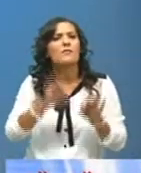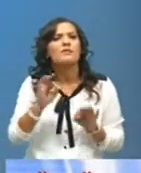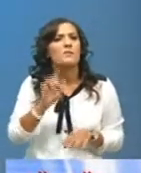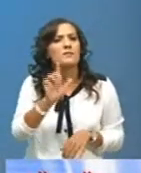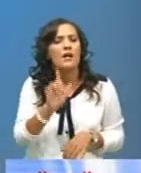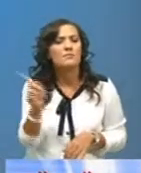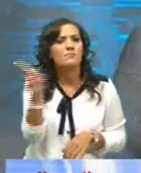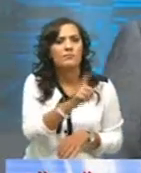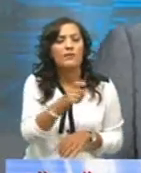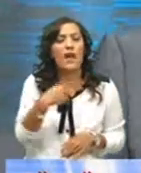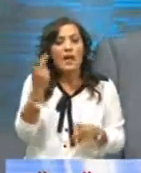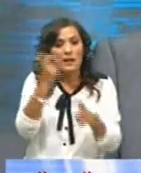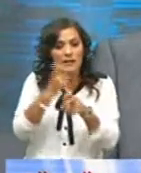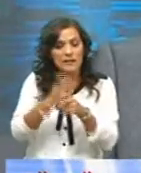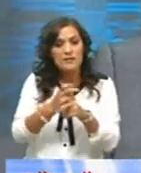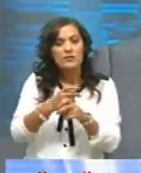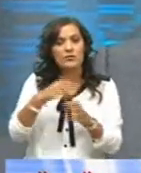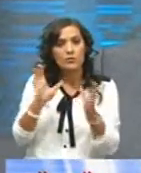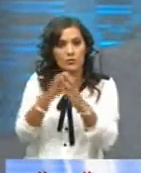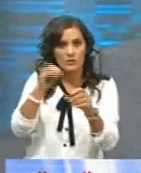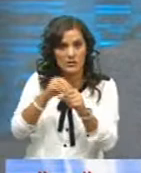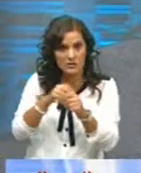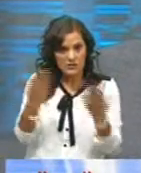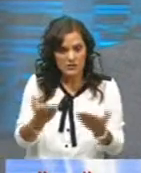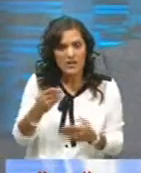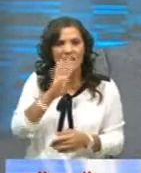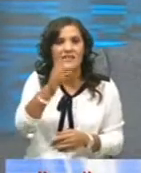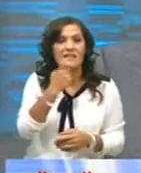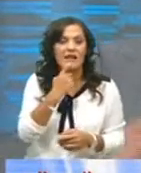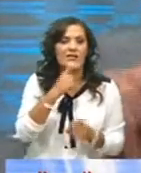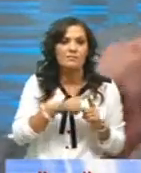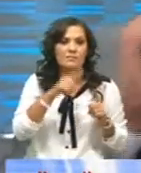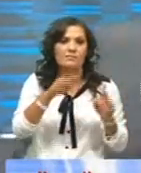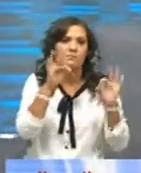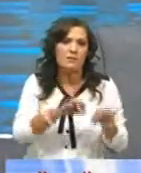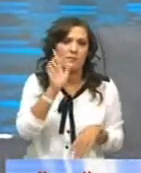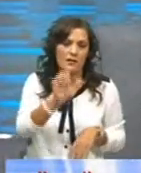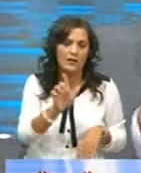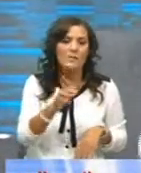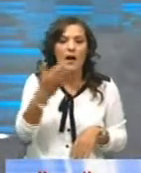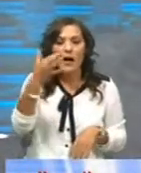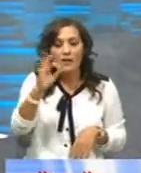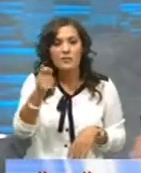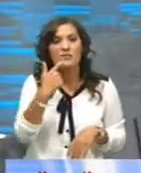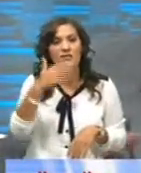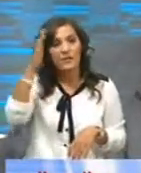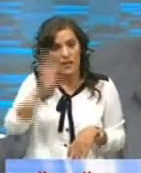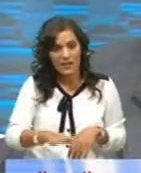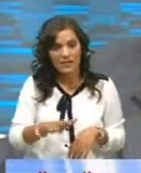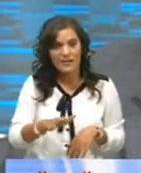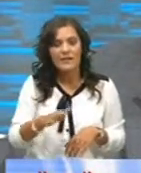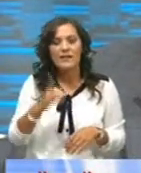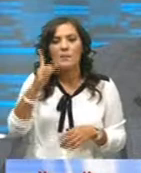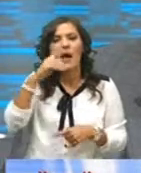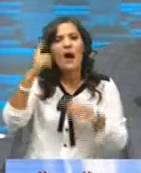Eğer riskli grupta iseniz kırk yaşından itibaren başlayacaksınız 60 yaşın altında